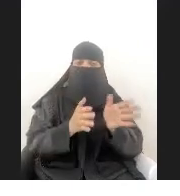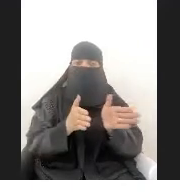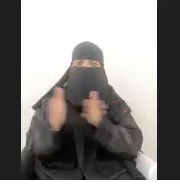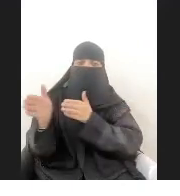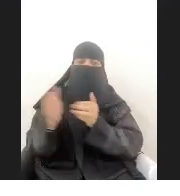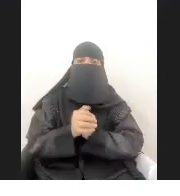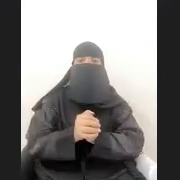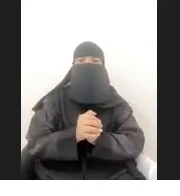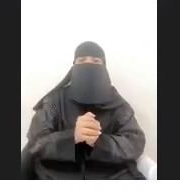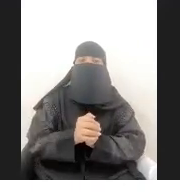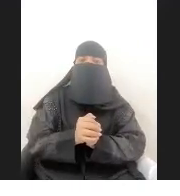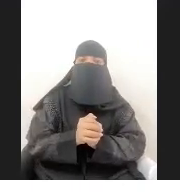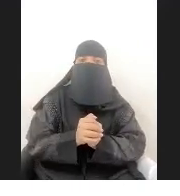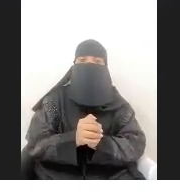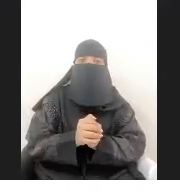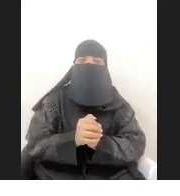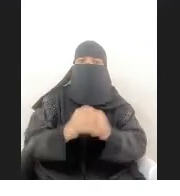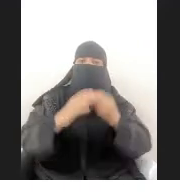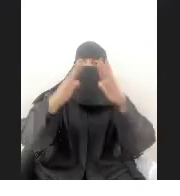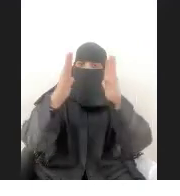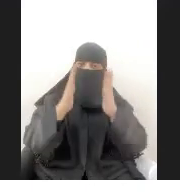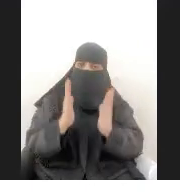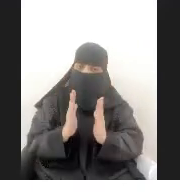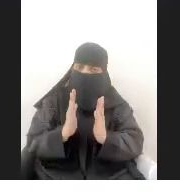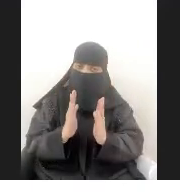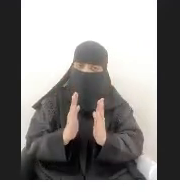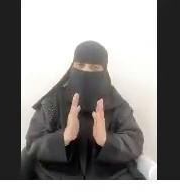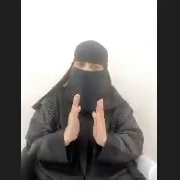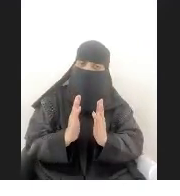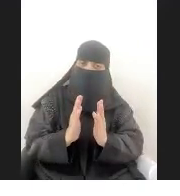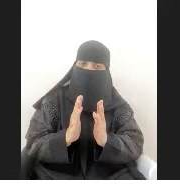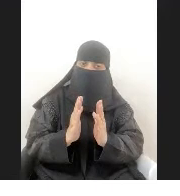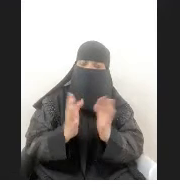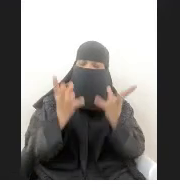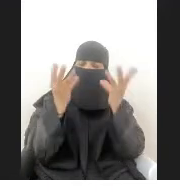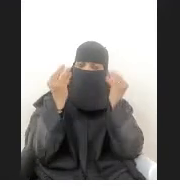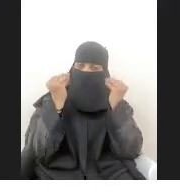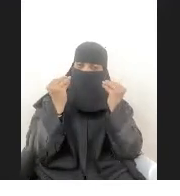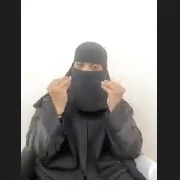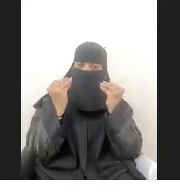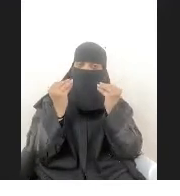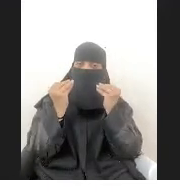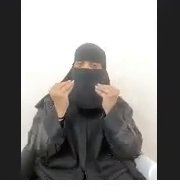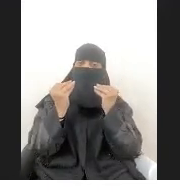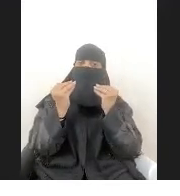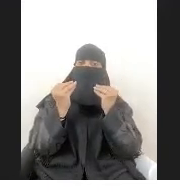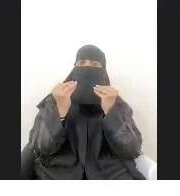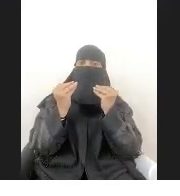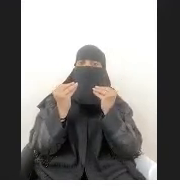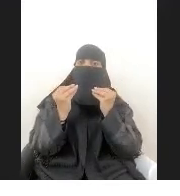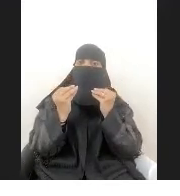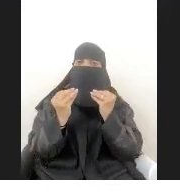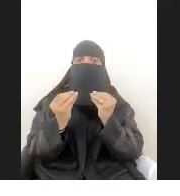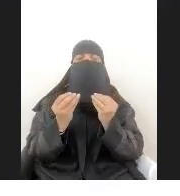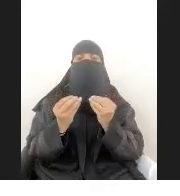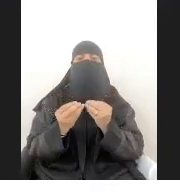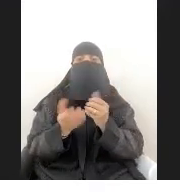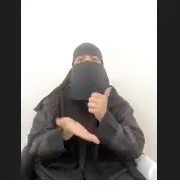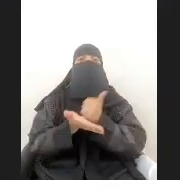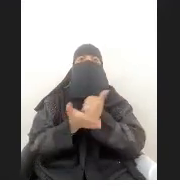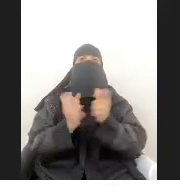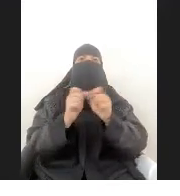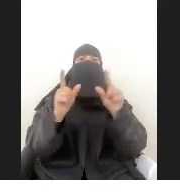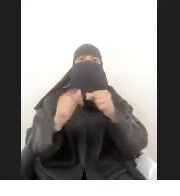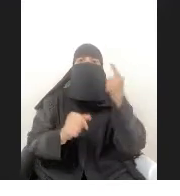تشكل اللي هو الأجزاء اللي هو يعني بنية متدفقة في عقل المتعلم، تدعم